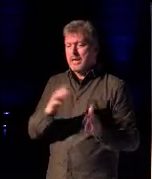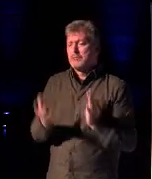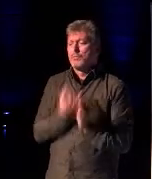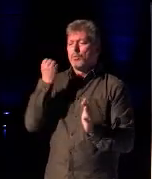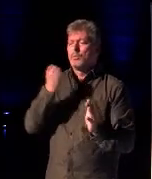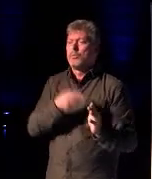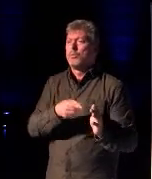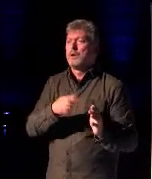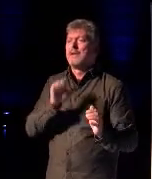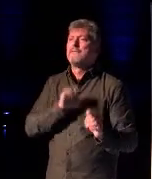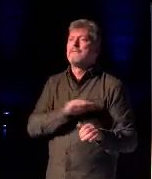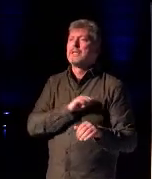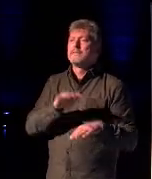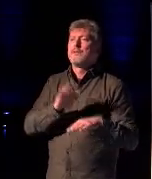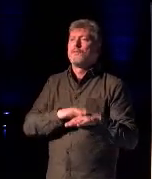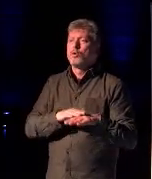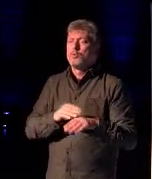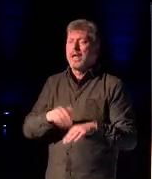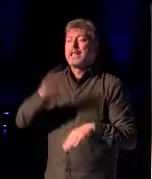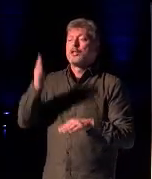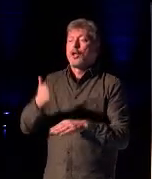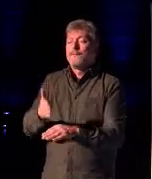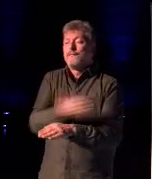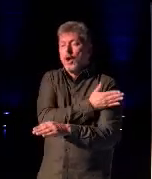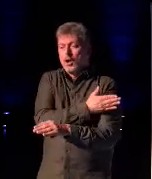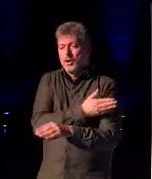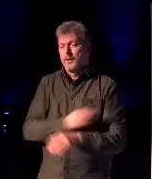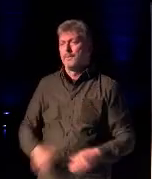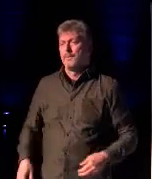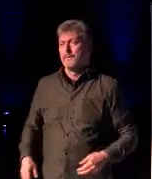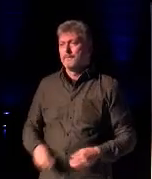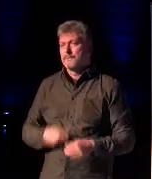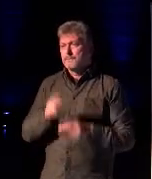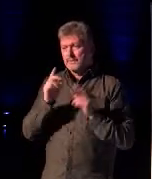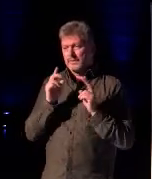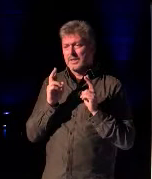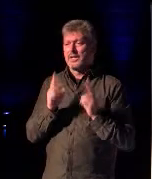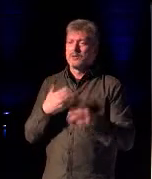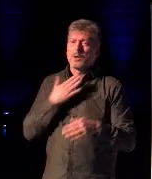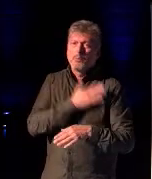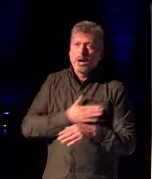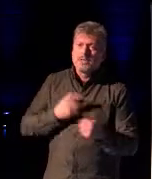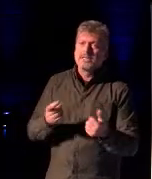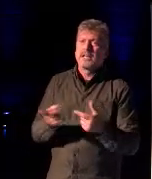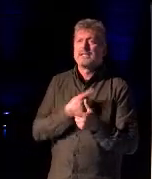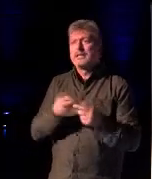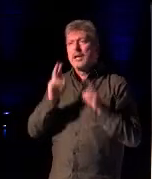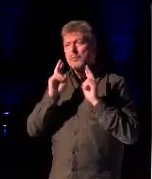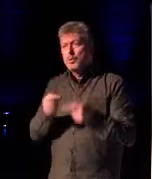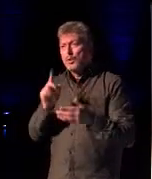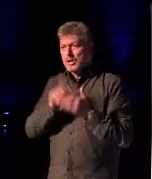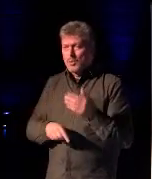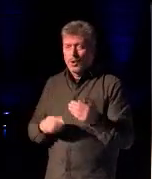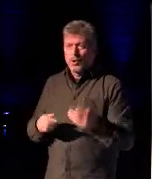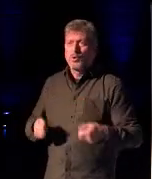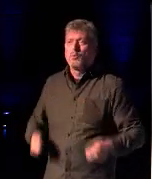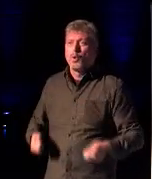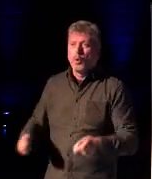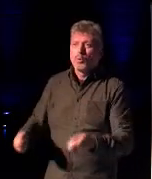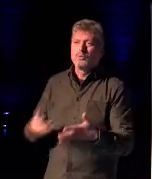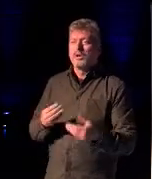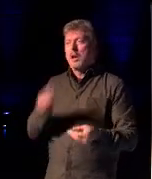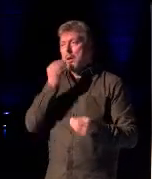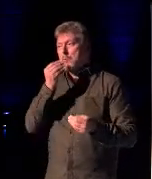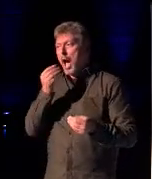og forebygge enda tidligere. Det altså når pasienter eller brukere spør om gåstol,